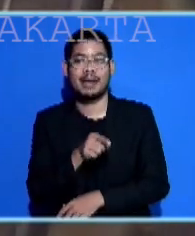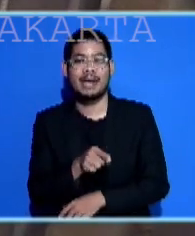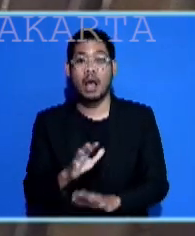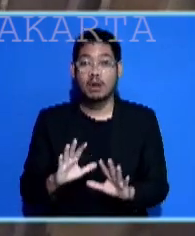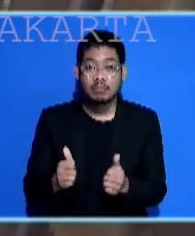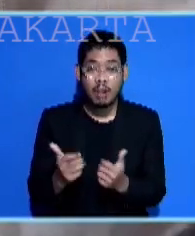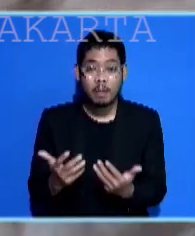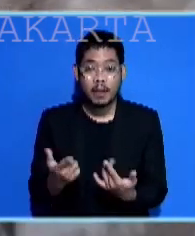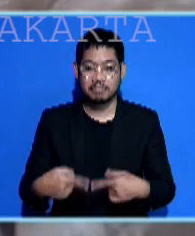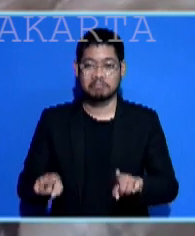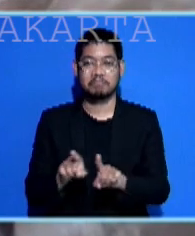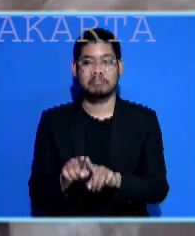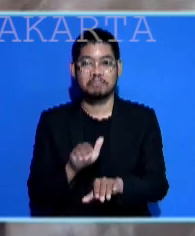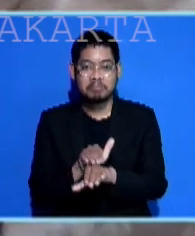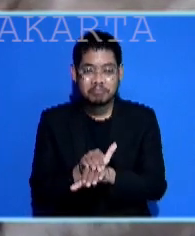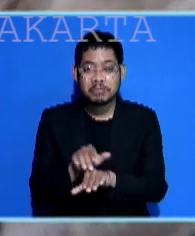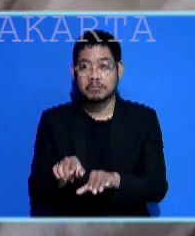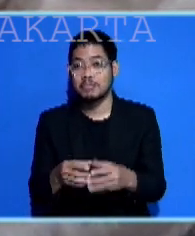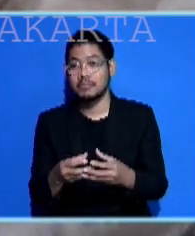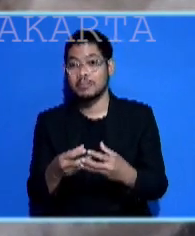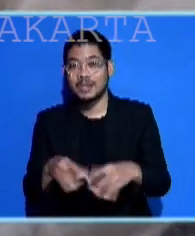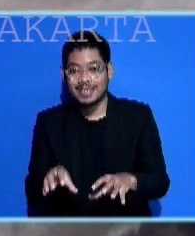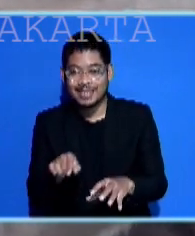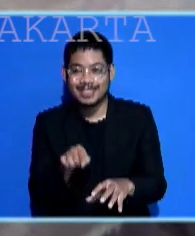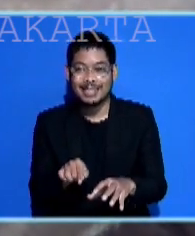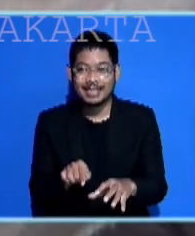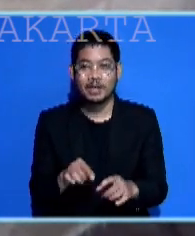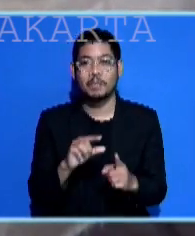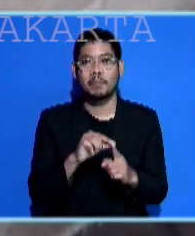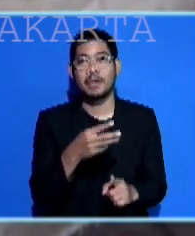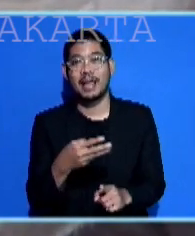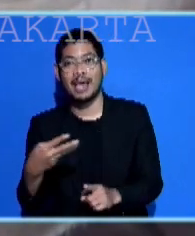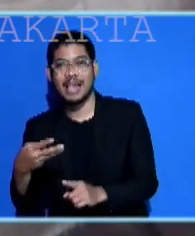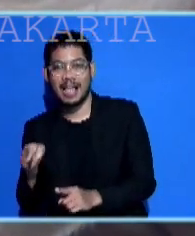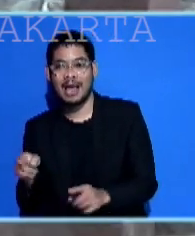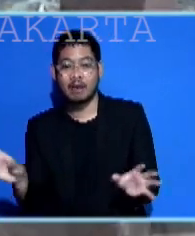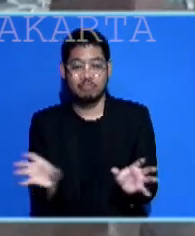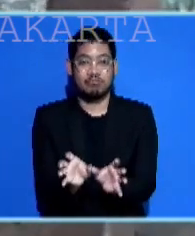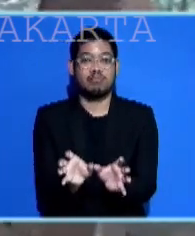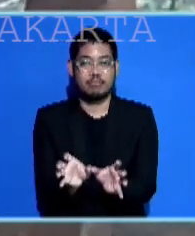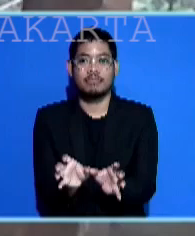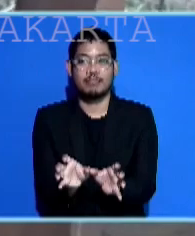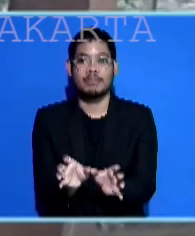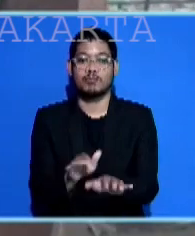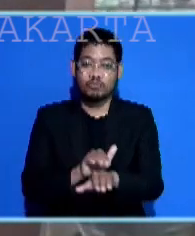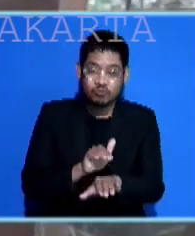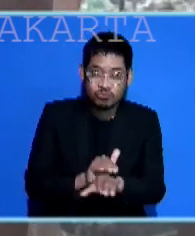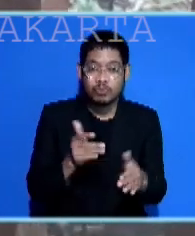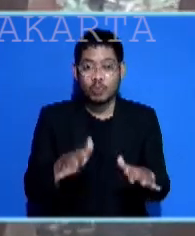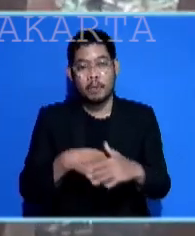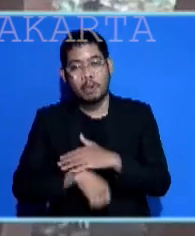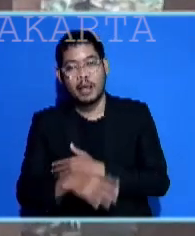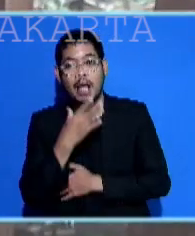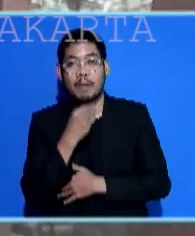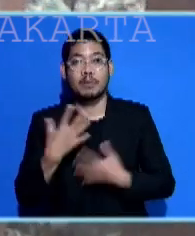saking kalian mend peranan etawa mend ja Randu tasih gad genetika kados mend kacang ananging